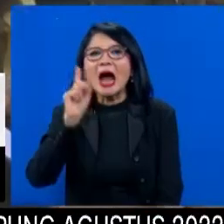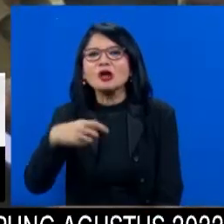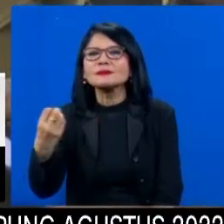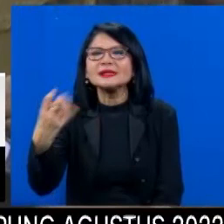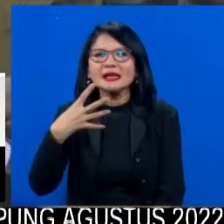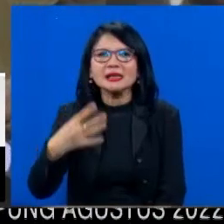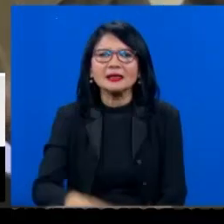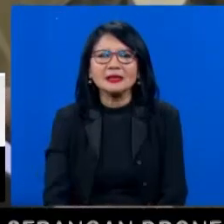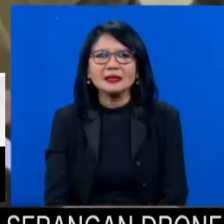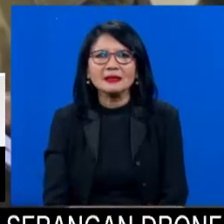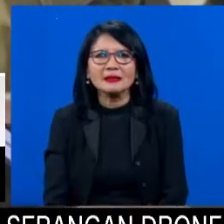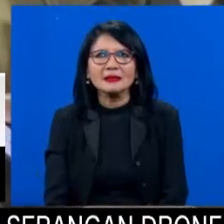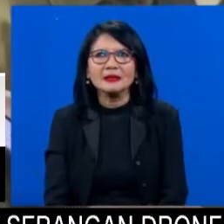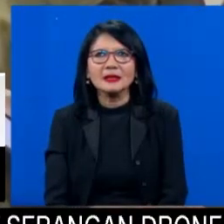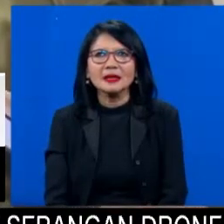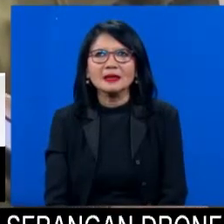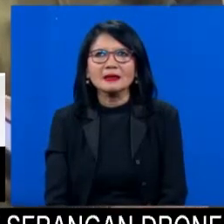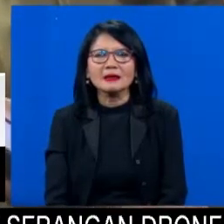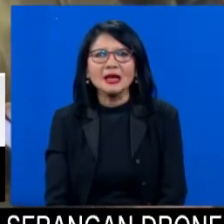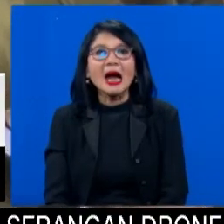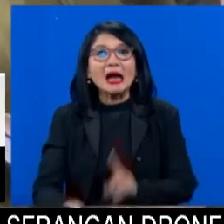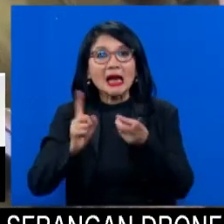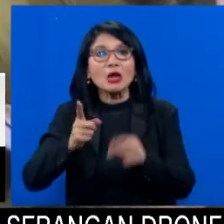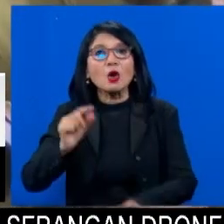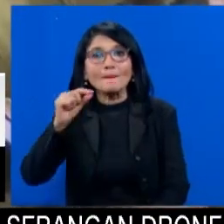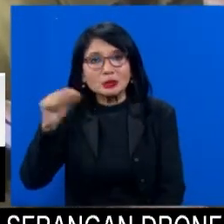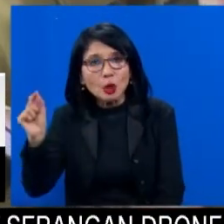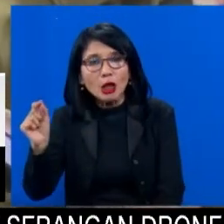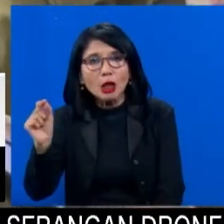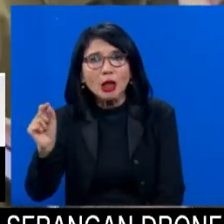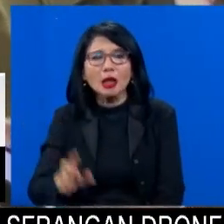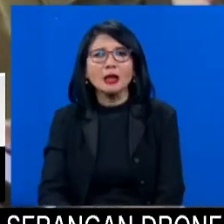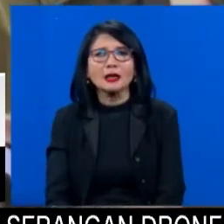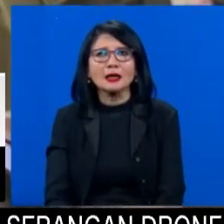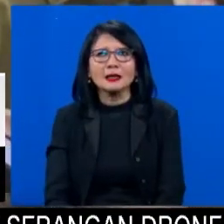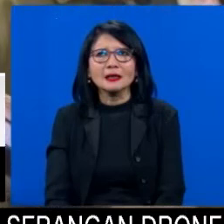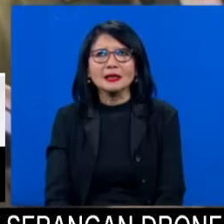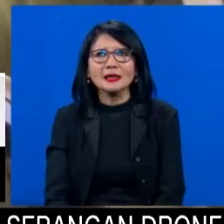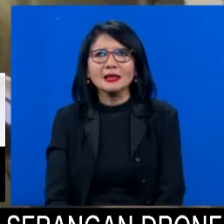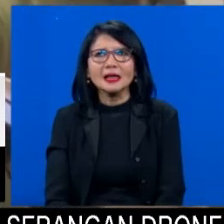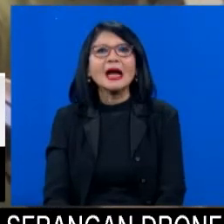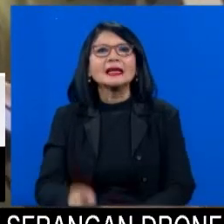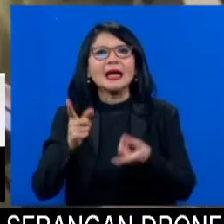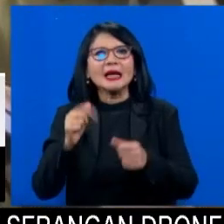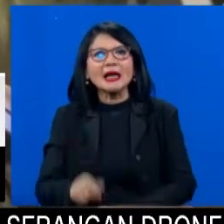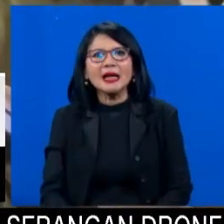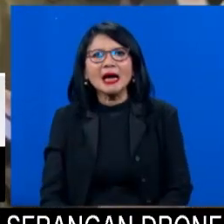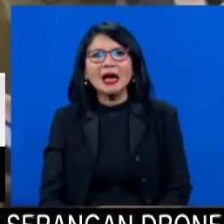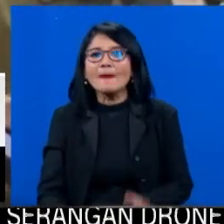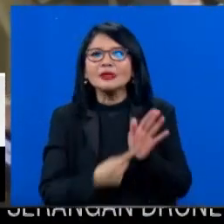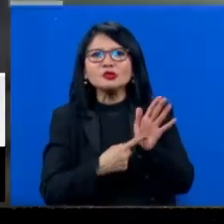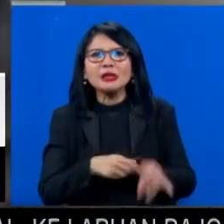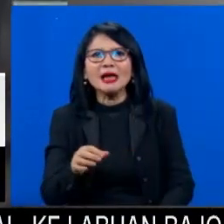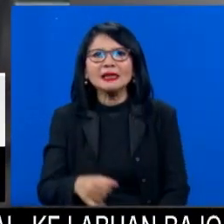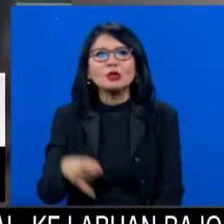Secara tiga gimana melihatnya? Ya, kalau ini memang benar terjadi dan ada apa hazard yang tidak baik, ya pasti ya. Nanti akan